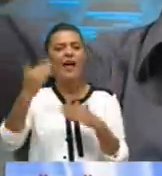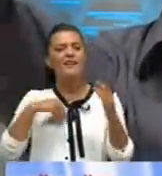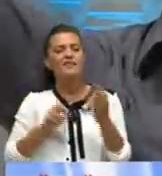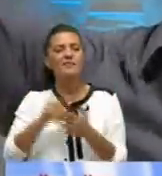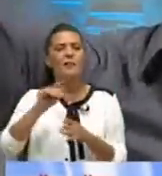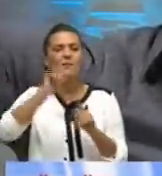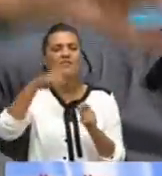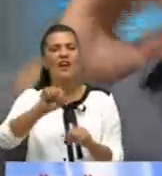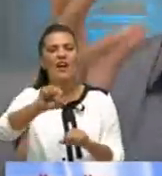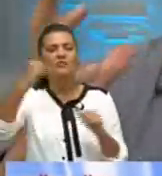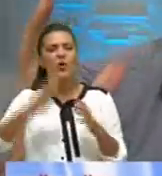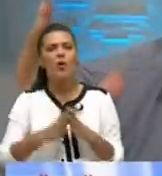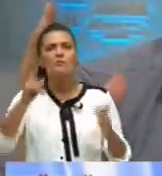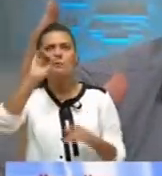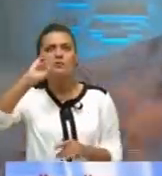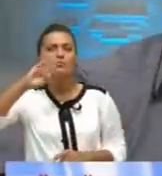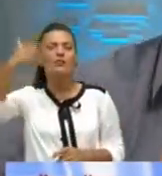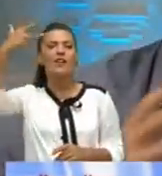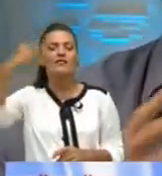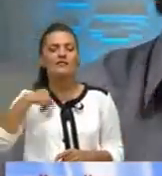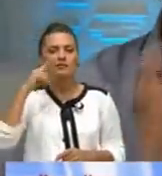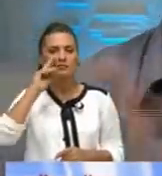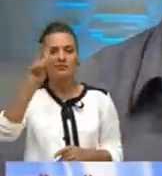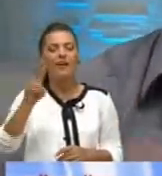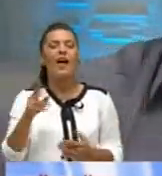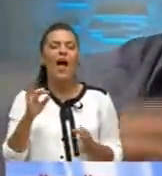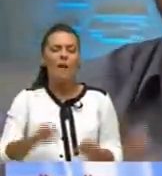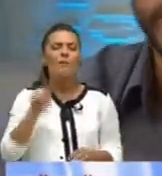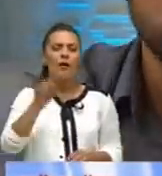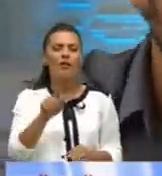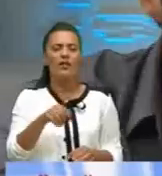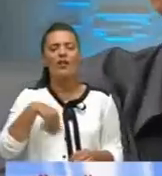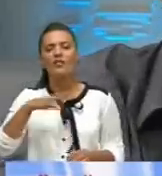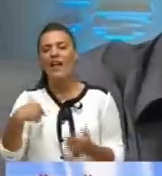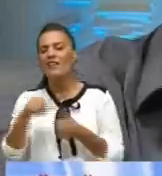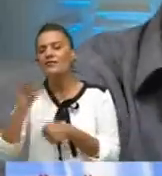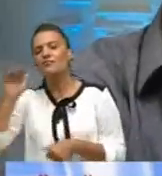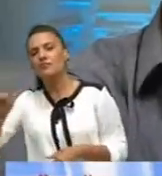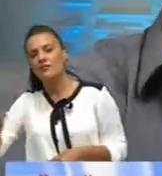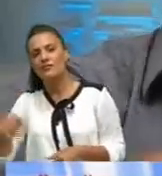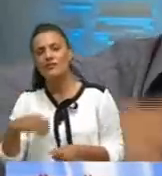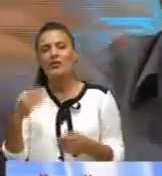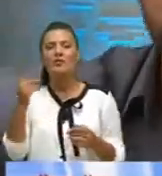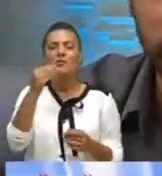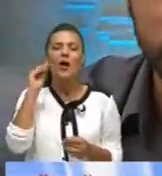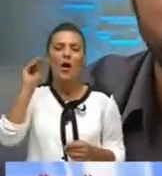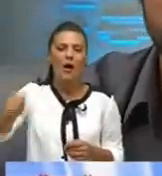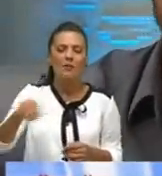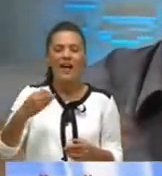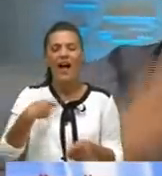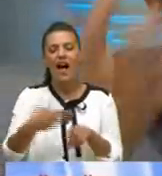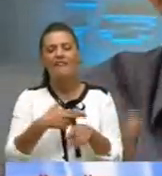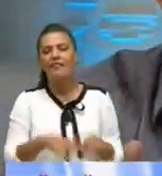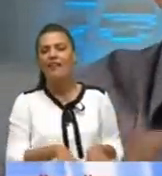gidiyorsun... Açıyorsun ve kocaman bir güneş çıkıyor. Değil mi? Ve hep döndüğün, öyle. Evet, hep öyle. Dönüyorsun, eşini uyandırıyorsun küçük bir buğseyle. Kahvaltı